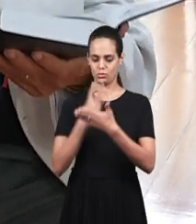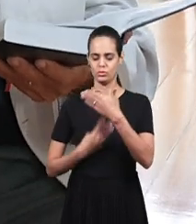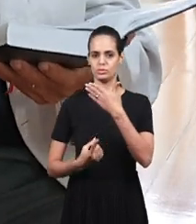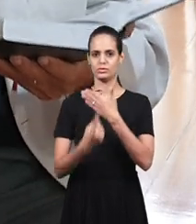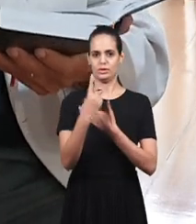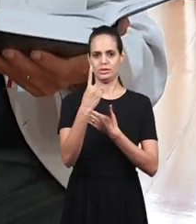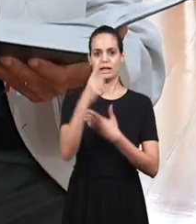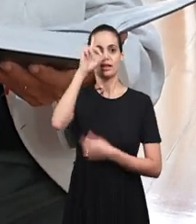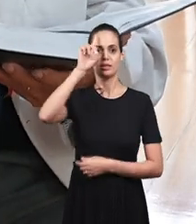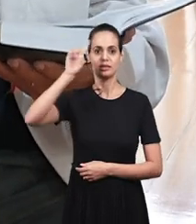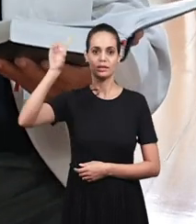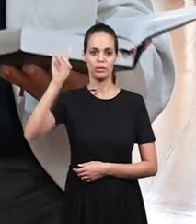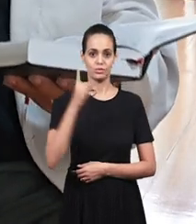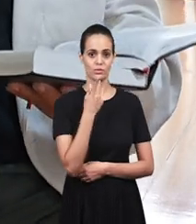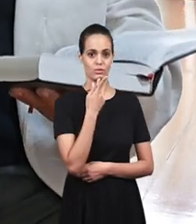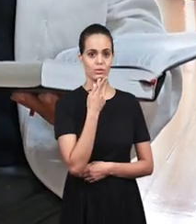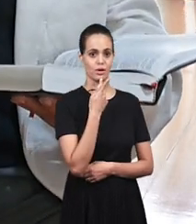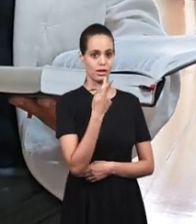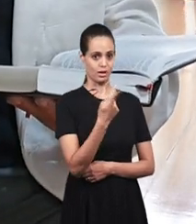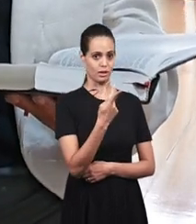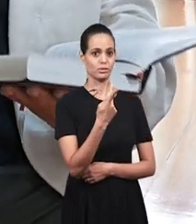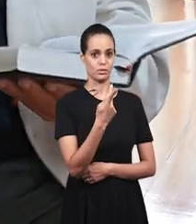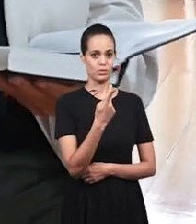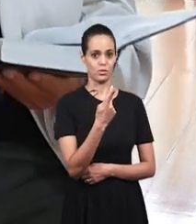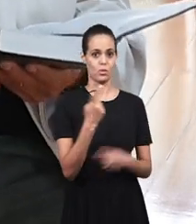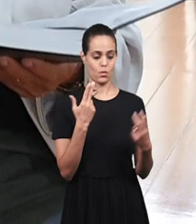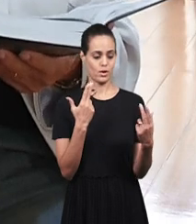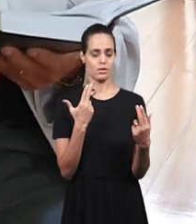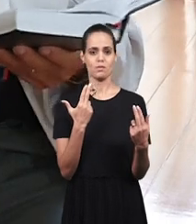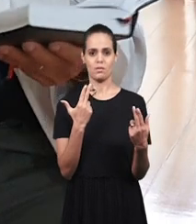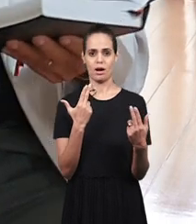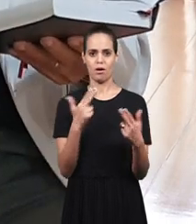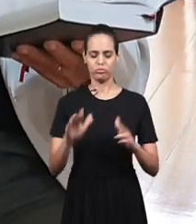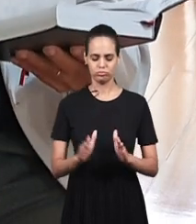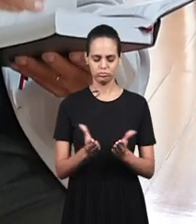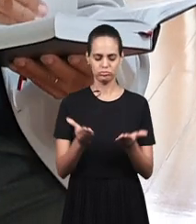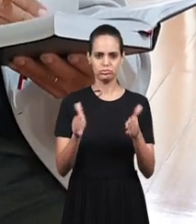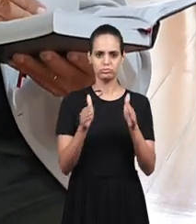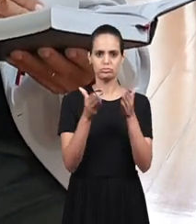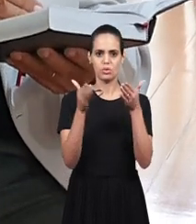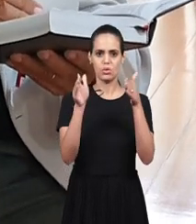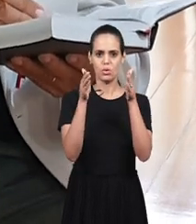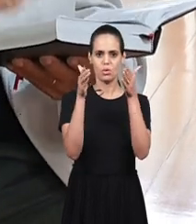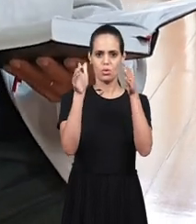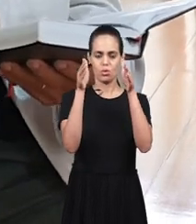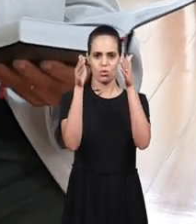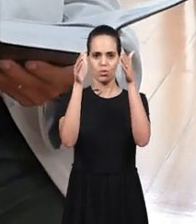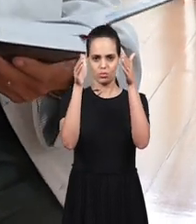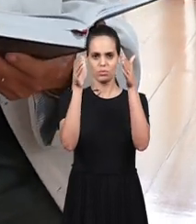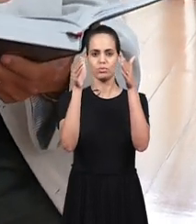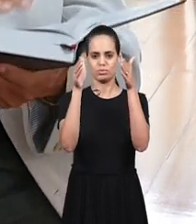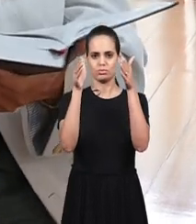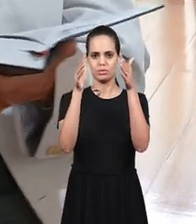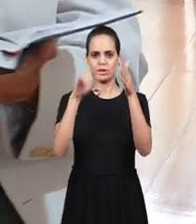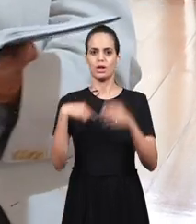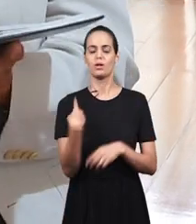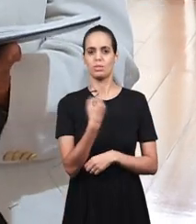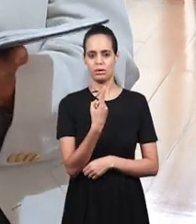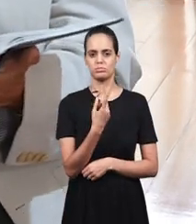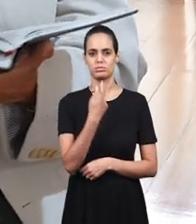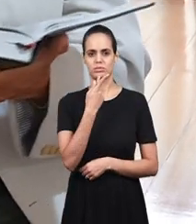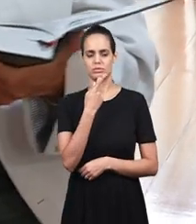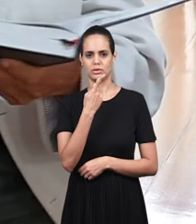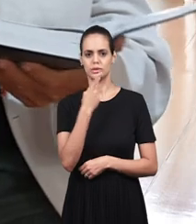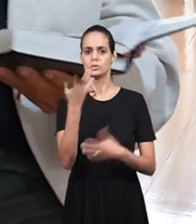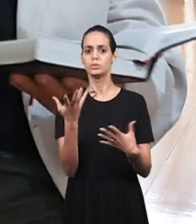parce que Jésus était présent. Dans le même texte, on va lire le texte qui dit façon l'homme à